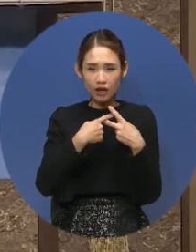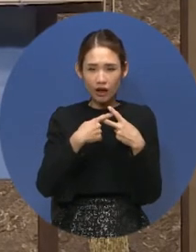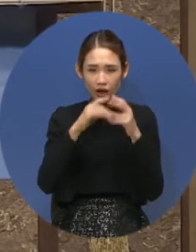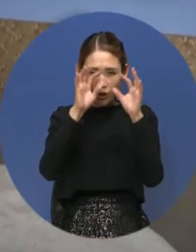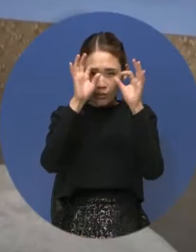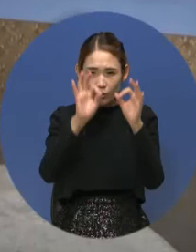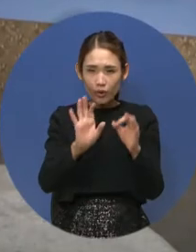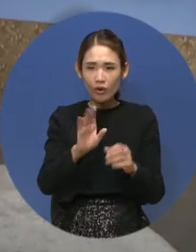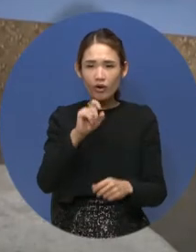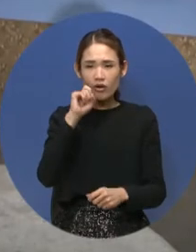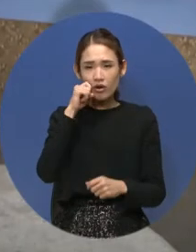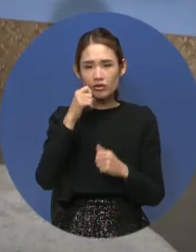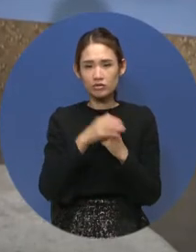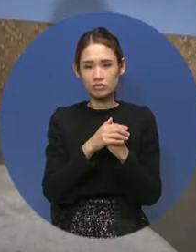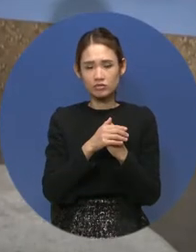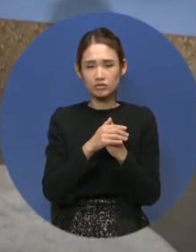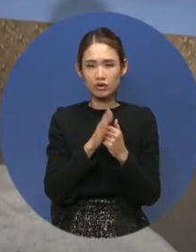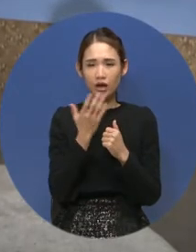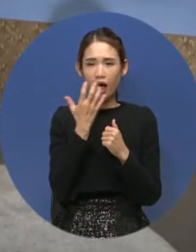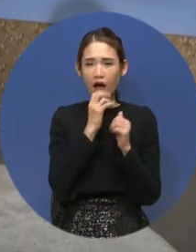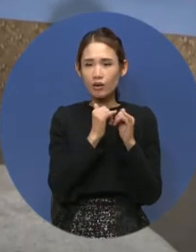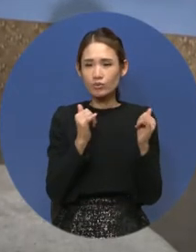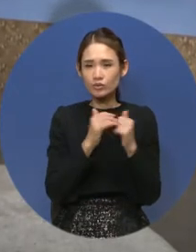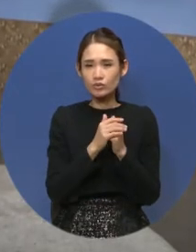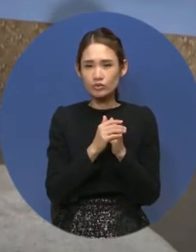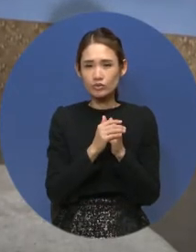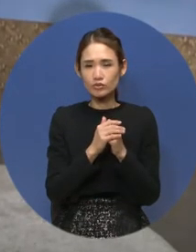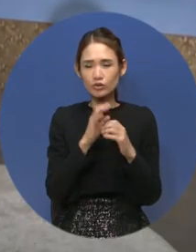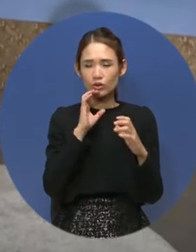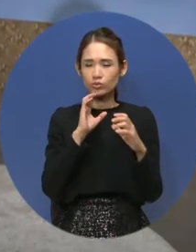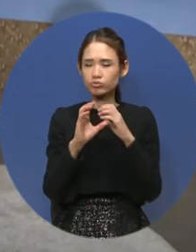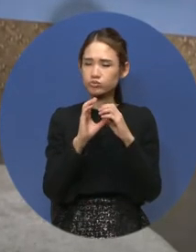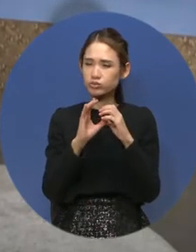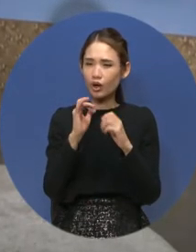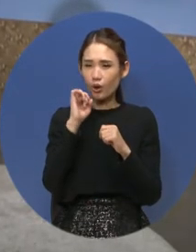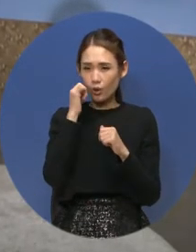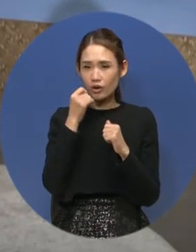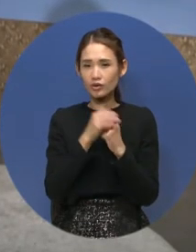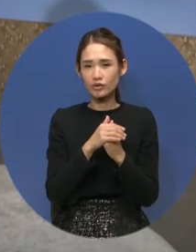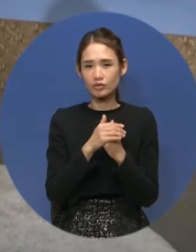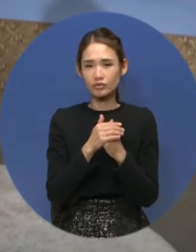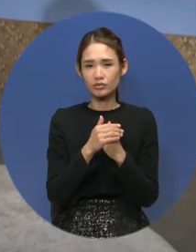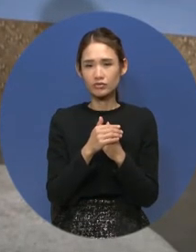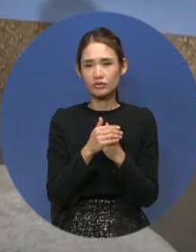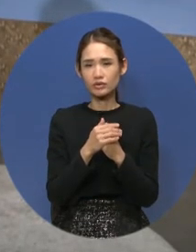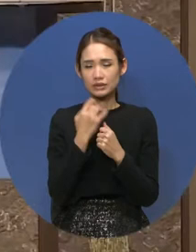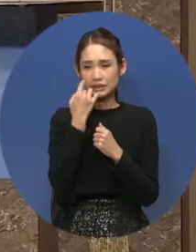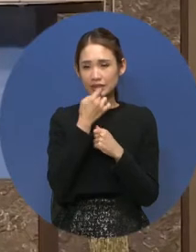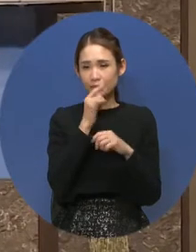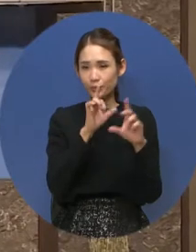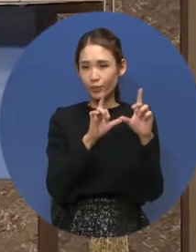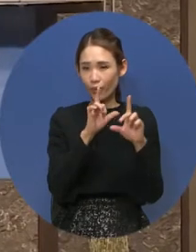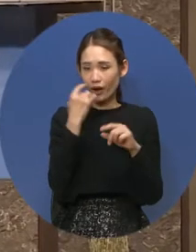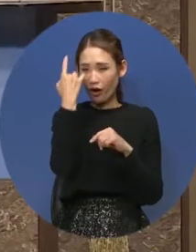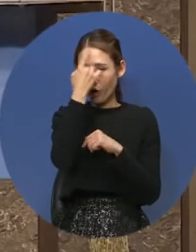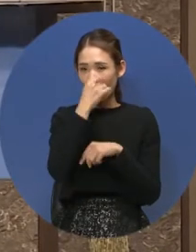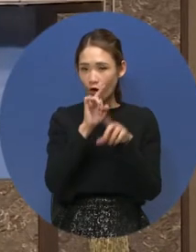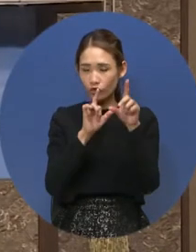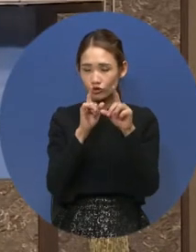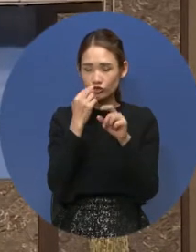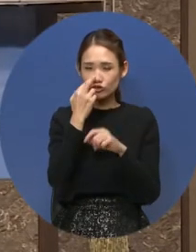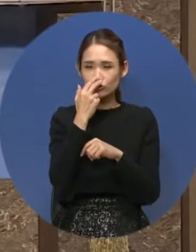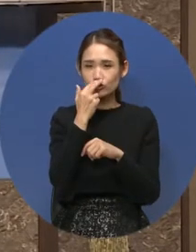그 말 의미를. 비장애인분들도 굉장히 의사소통이 힘들거든요. 그렇죠. 힘들죠. 그래서 입 모양과 얼굴이